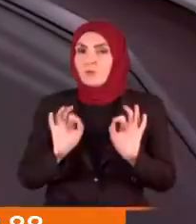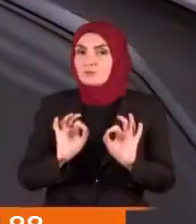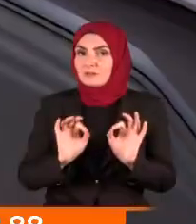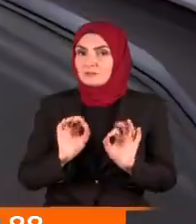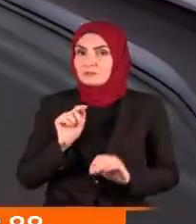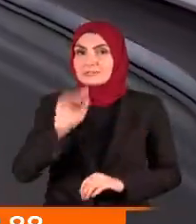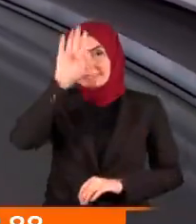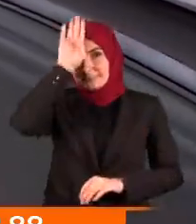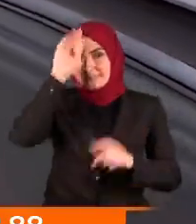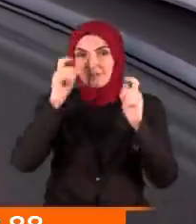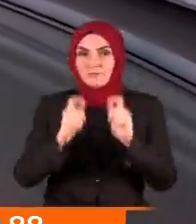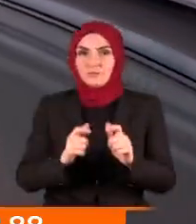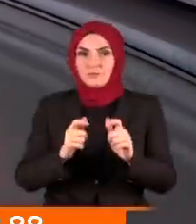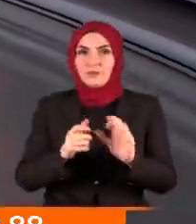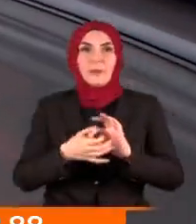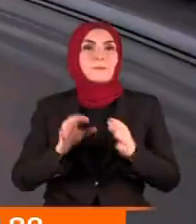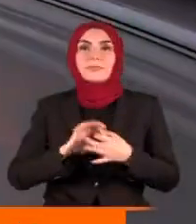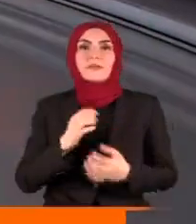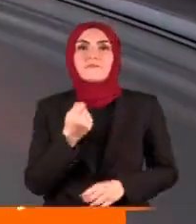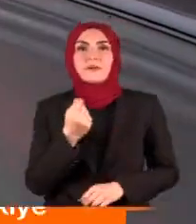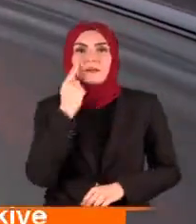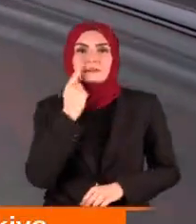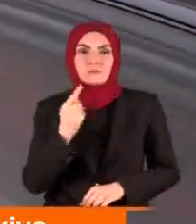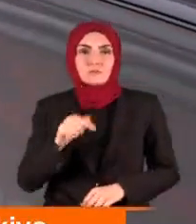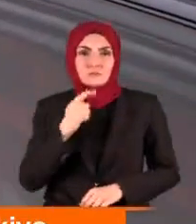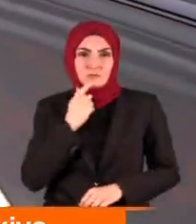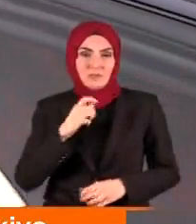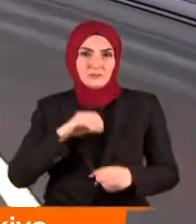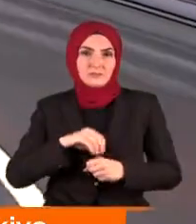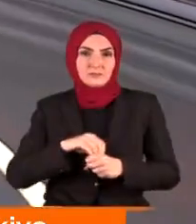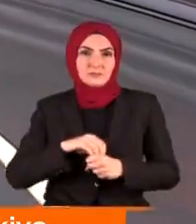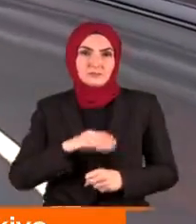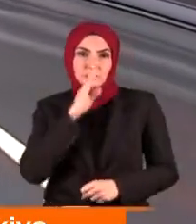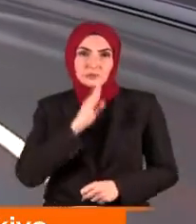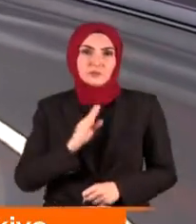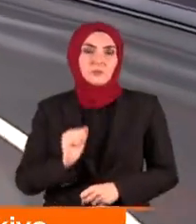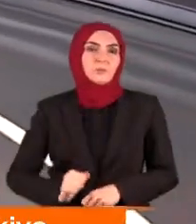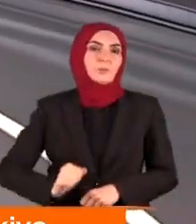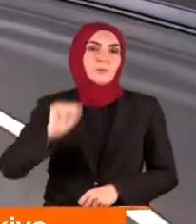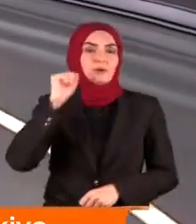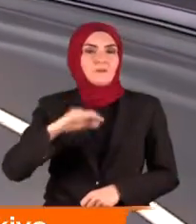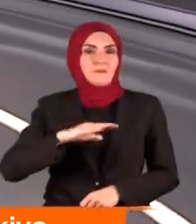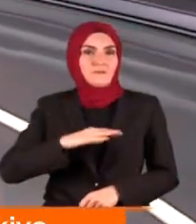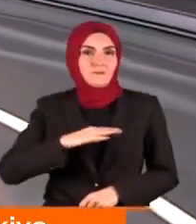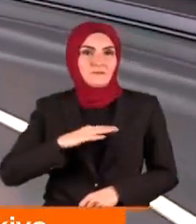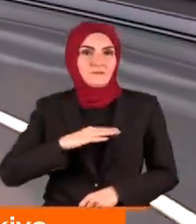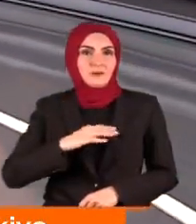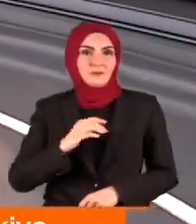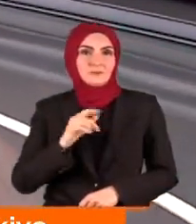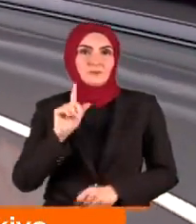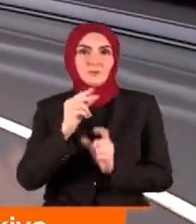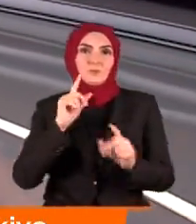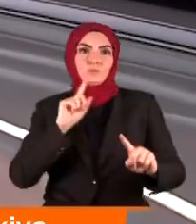Özellikle İstanbul'da emlak fiyatlarında bu yıl içerisinde çok ciddi yükseliş oldu. Gözde semtlerde 35 bin liraya